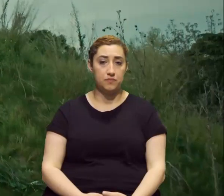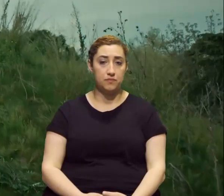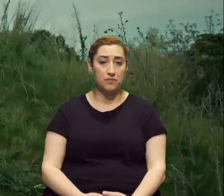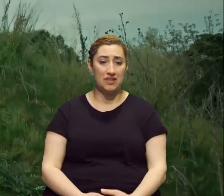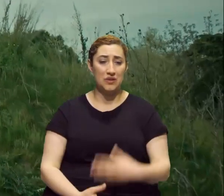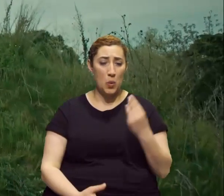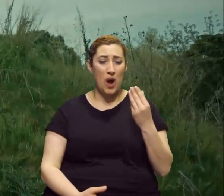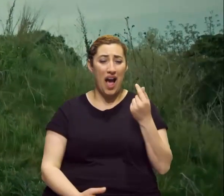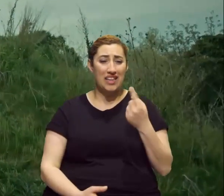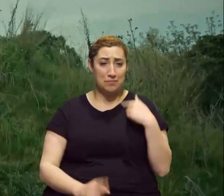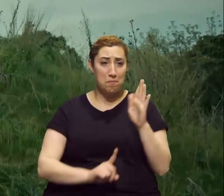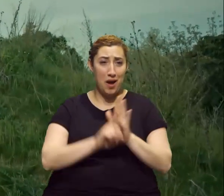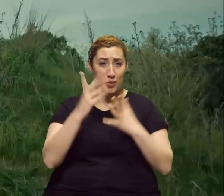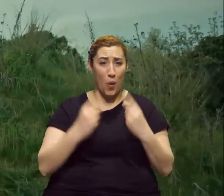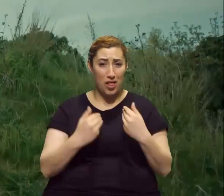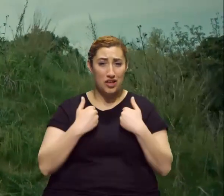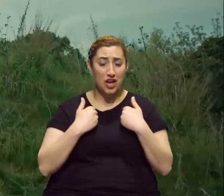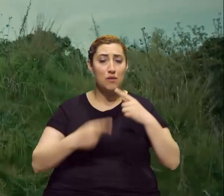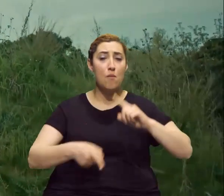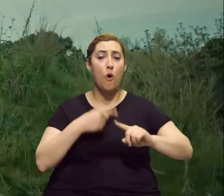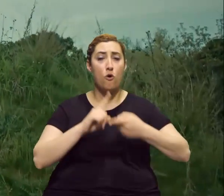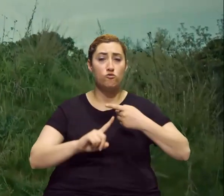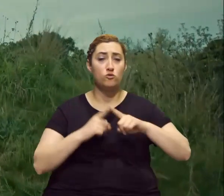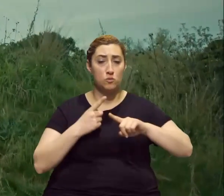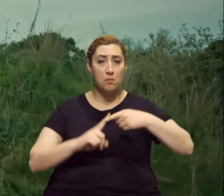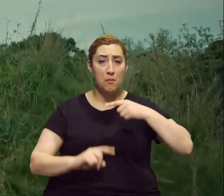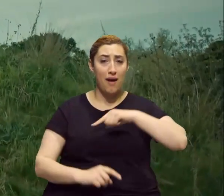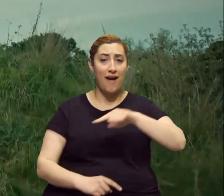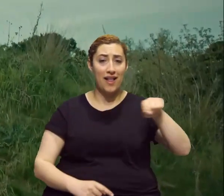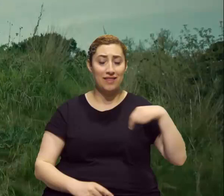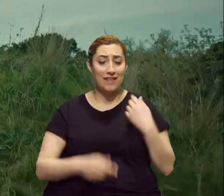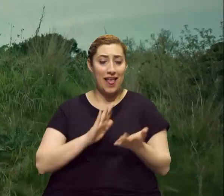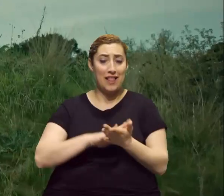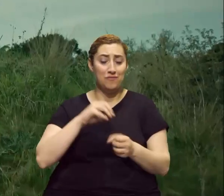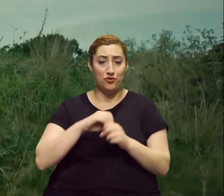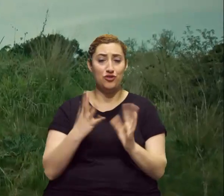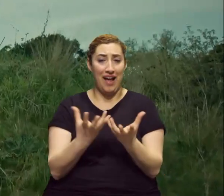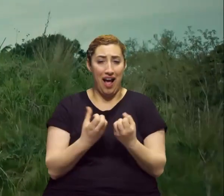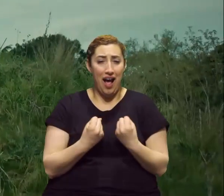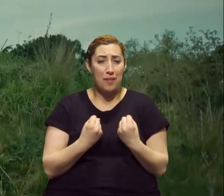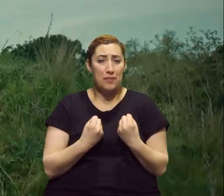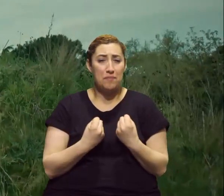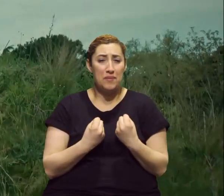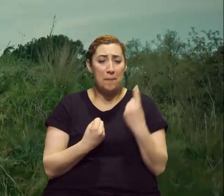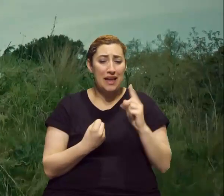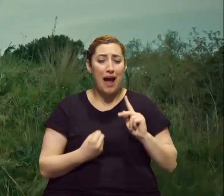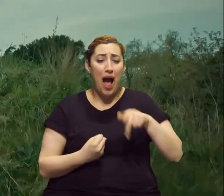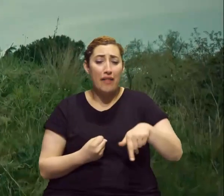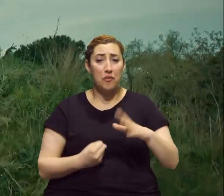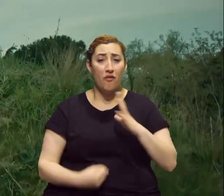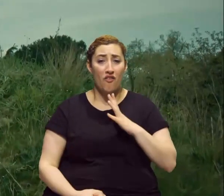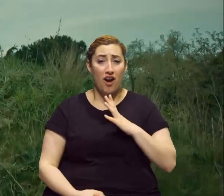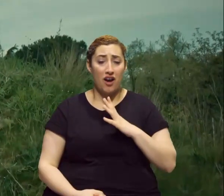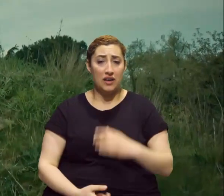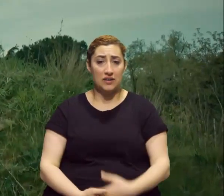Başarmama çok az kalmıştı. Osmanlı'yı avcumun içine almama bir adım